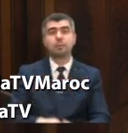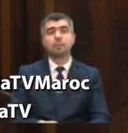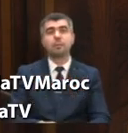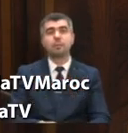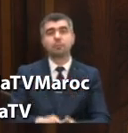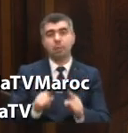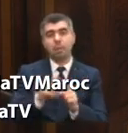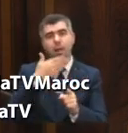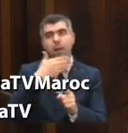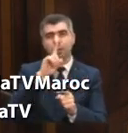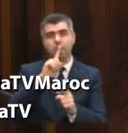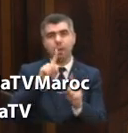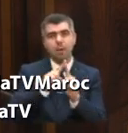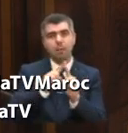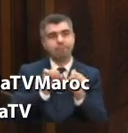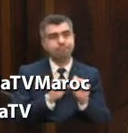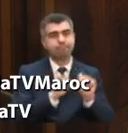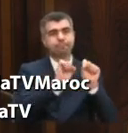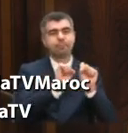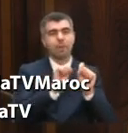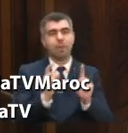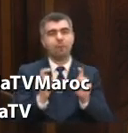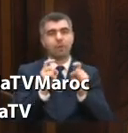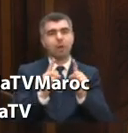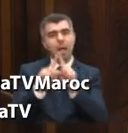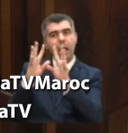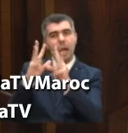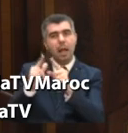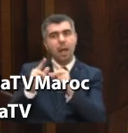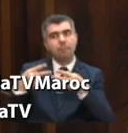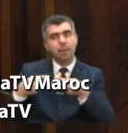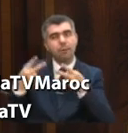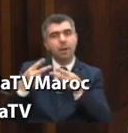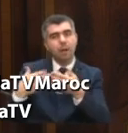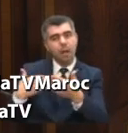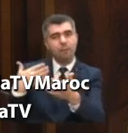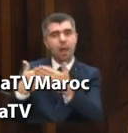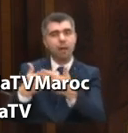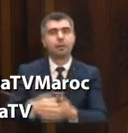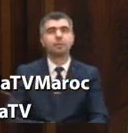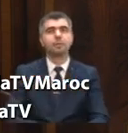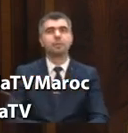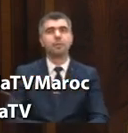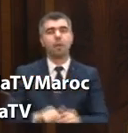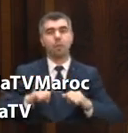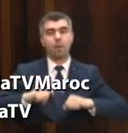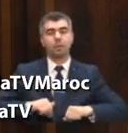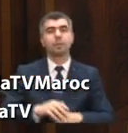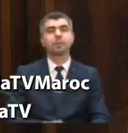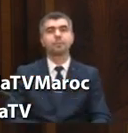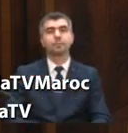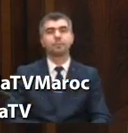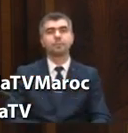هذا الوباء، وهذا ما تؤكده الأرقام المتداولة في الأيام الأخيرة. السيد الوزير،